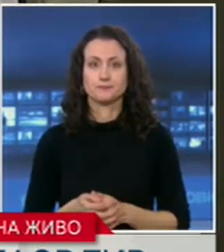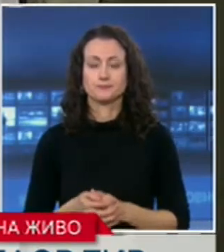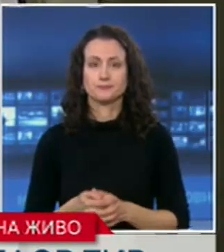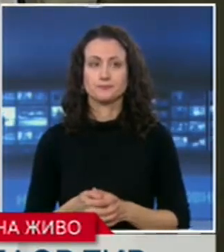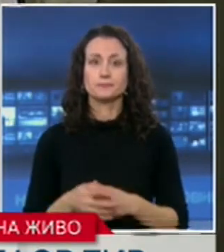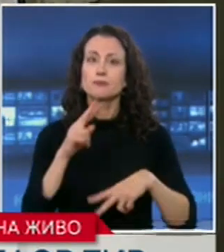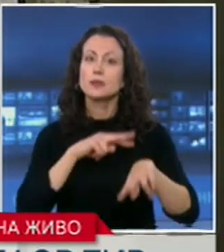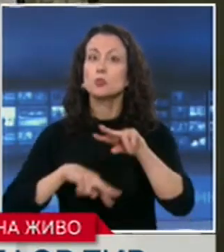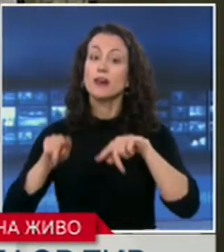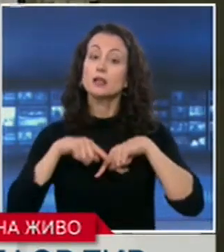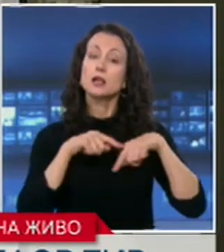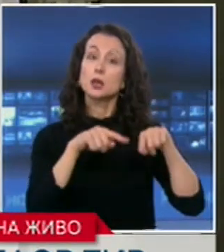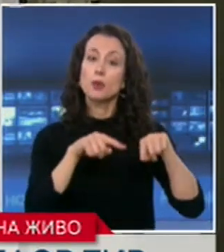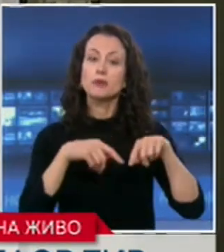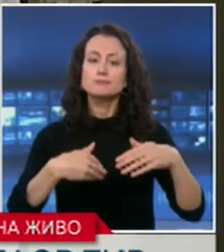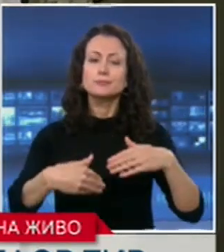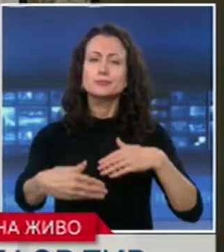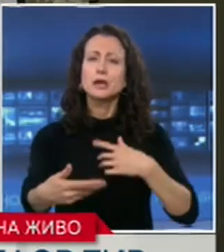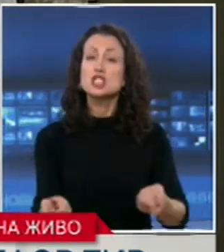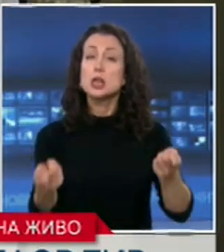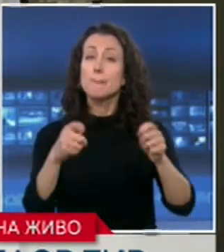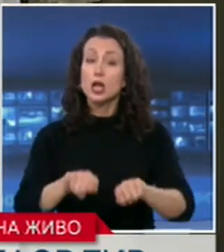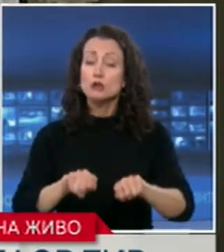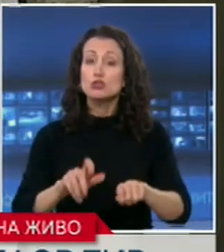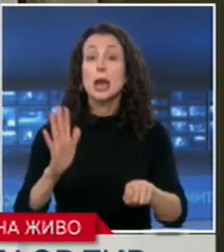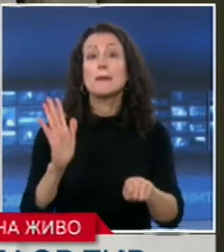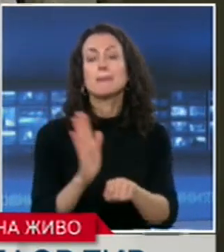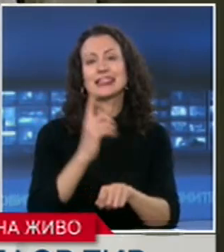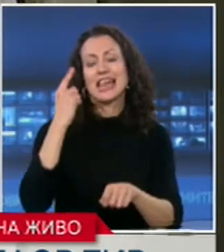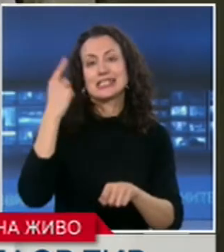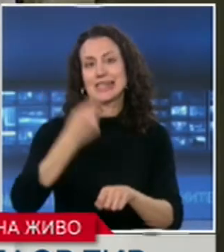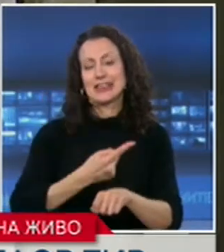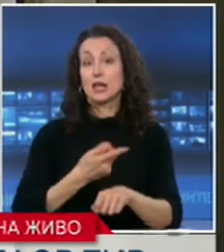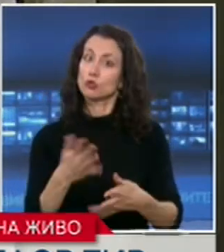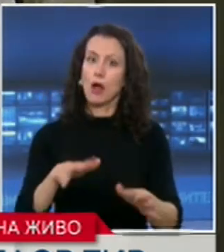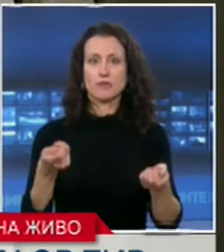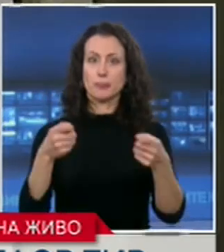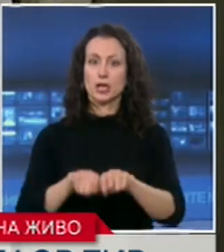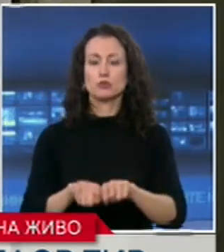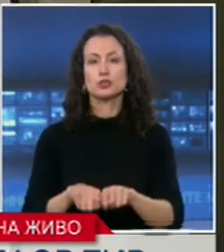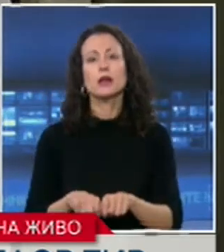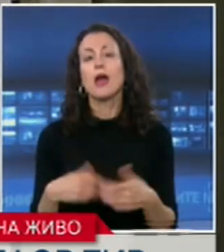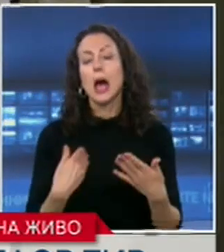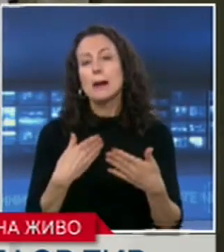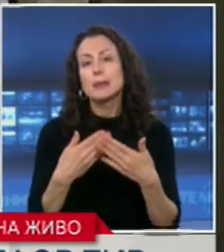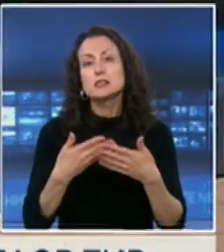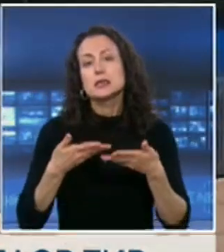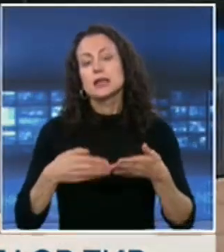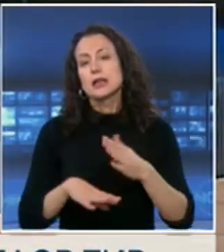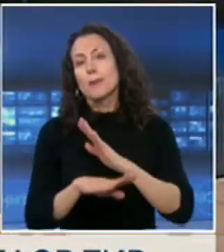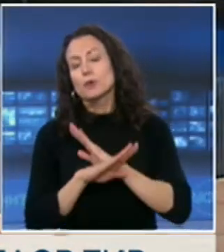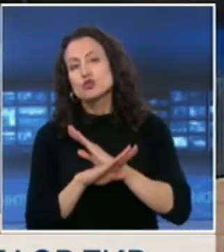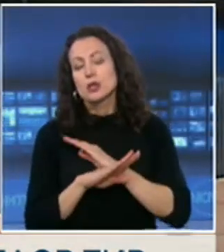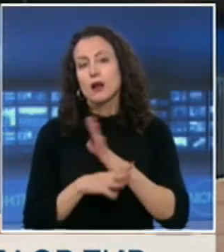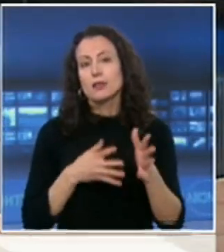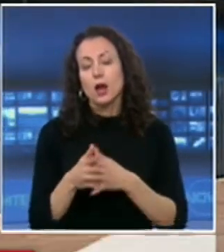Проверката на прокуратурата трябва да приключи в рамките на 15 дни, а близките на починалите се надяват на справедливост. Вероника Димитрова